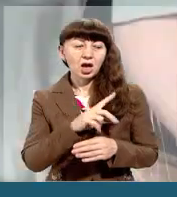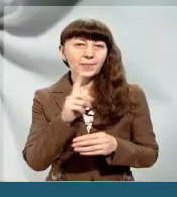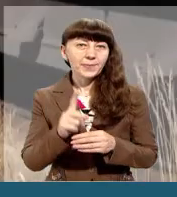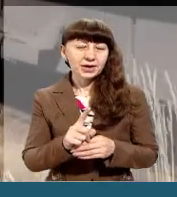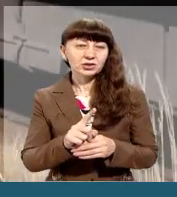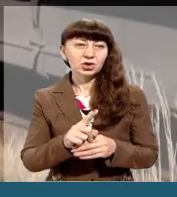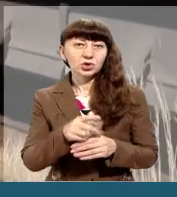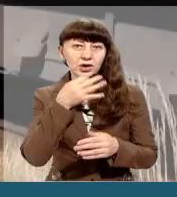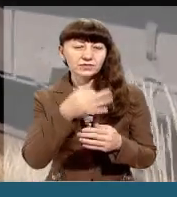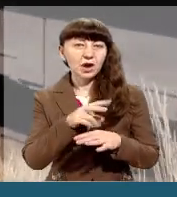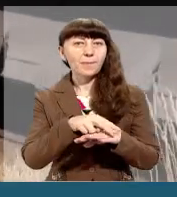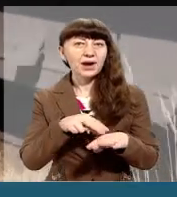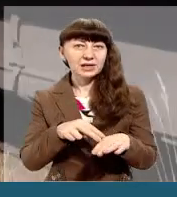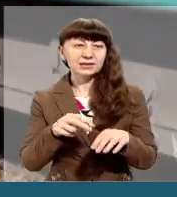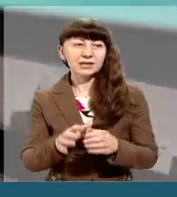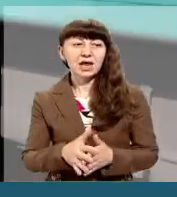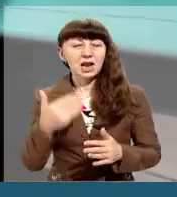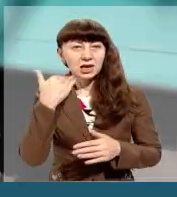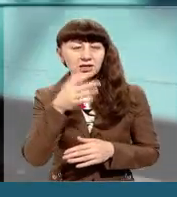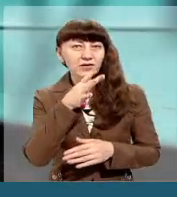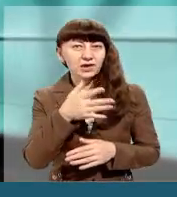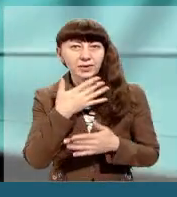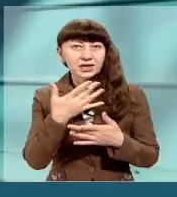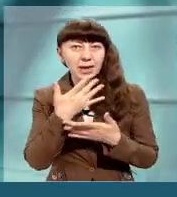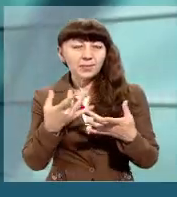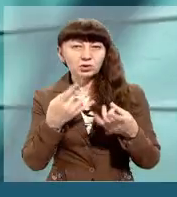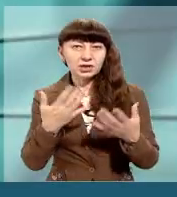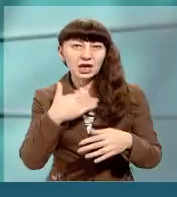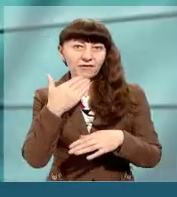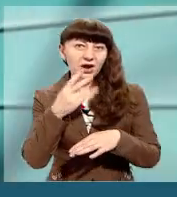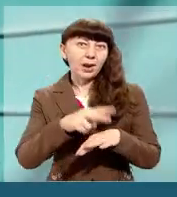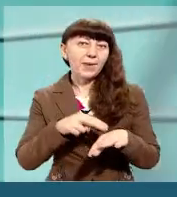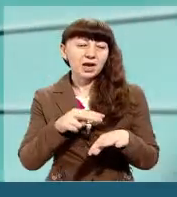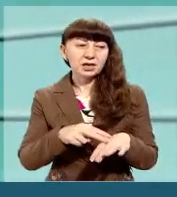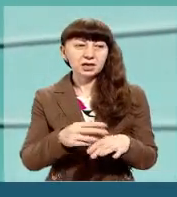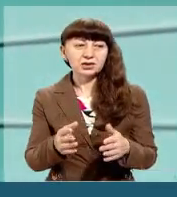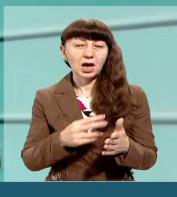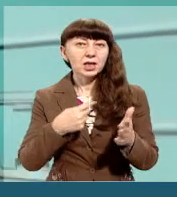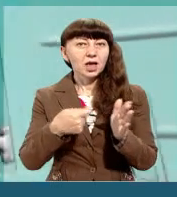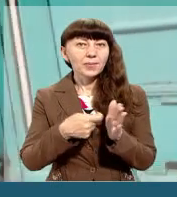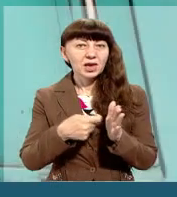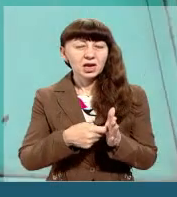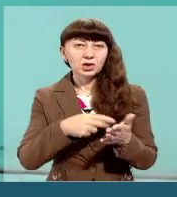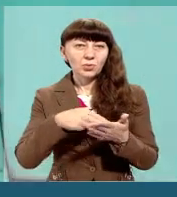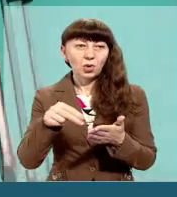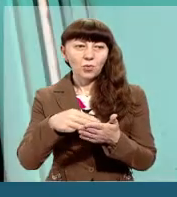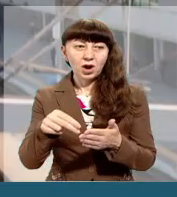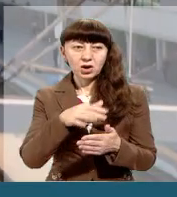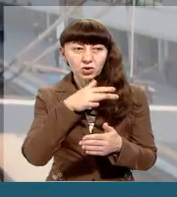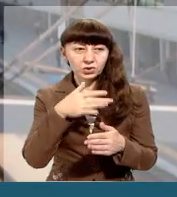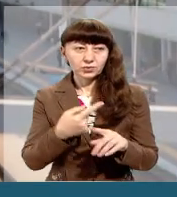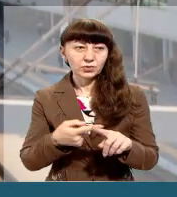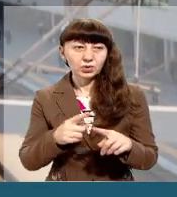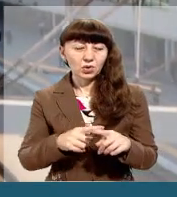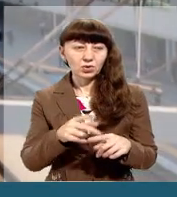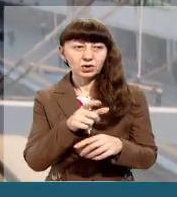на полицейских линейного отдела. Лето – пора непростая, отмечают инспекторы. Спрос на ЖД-билеты в это время, как правило, повышенный. На